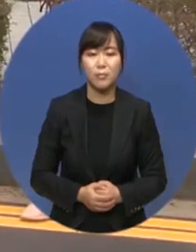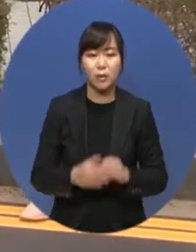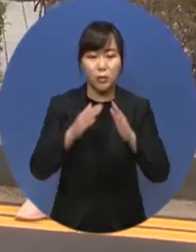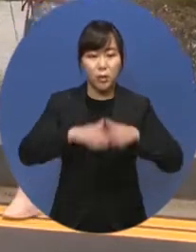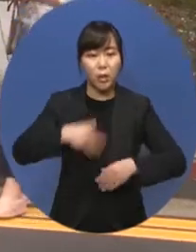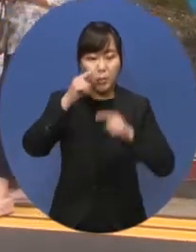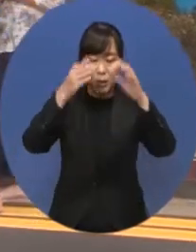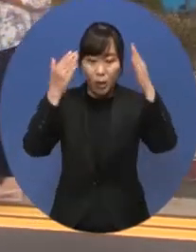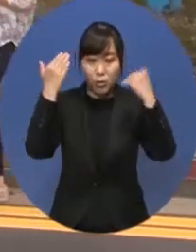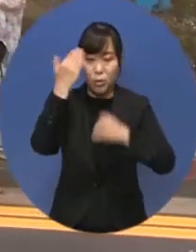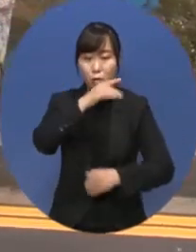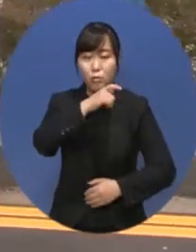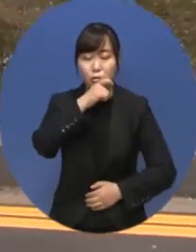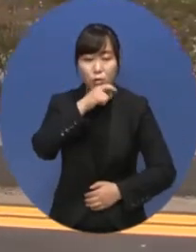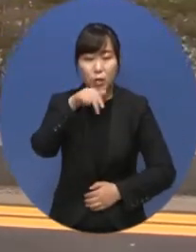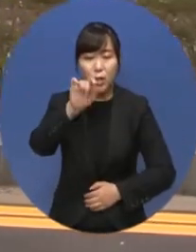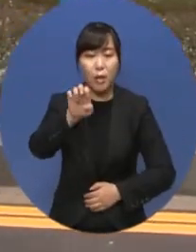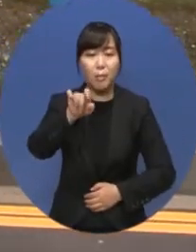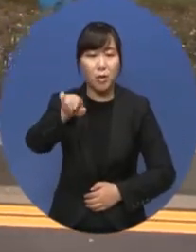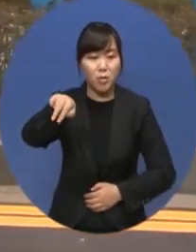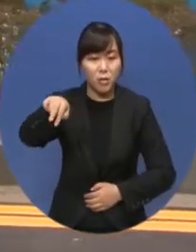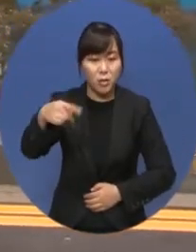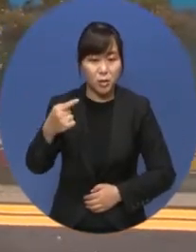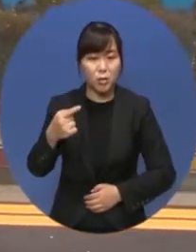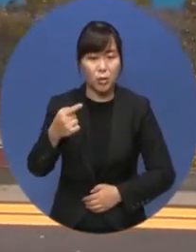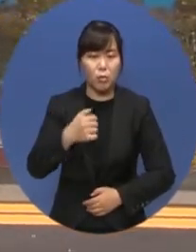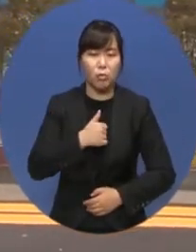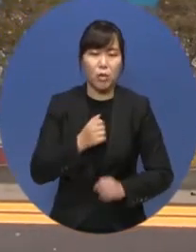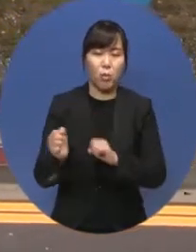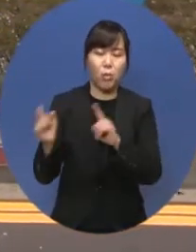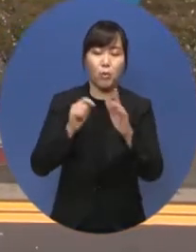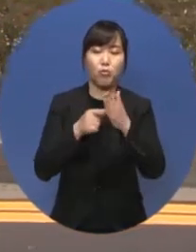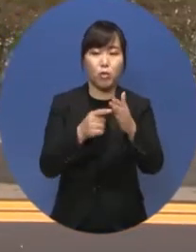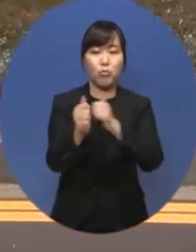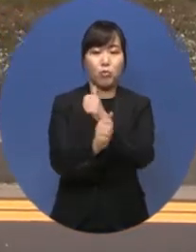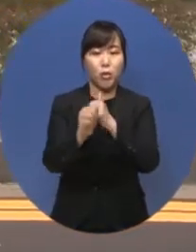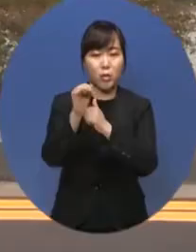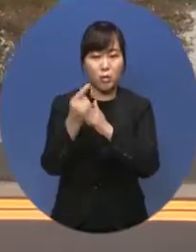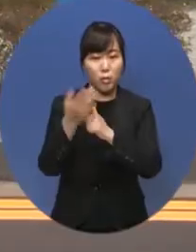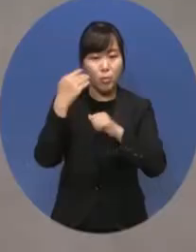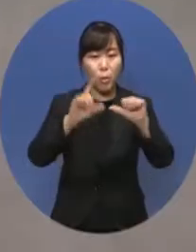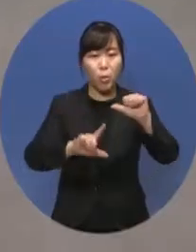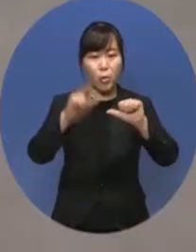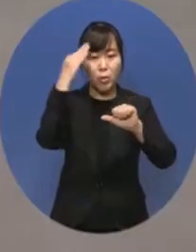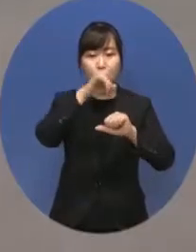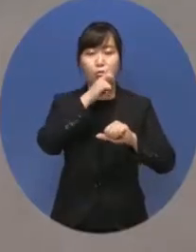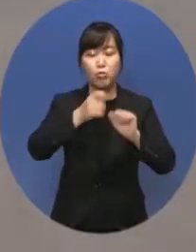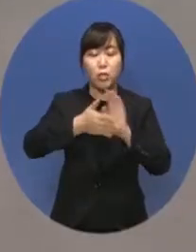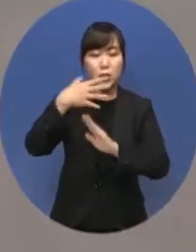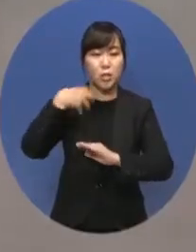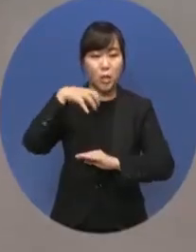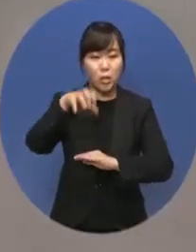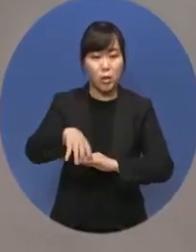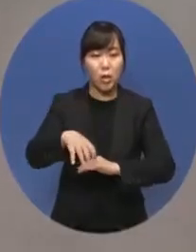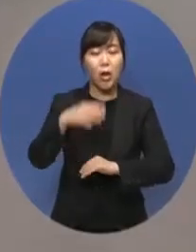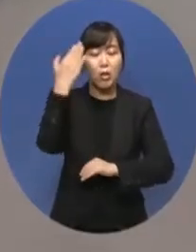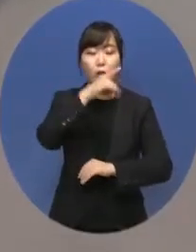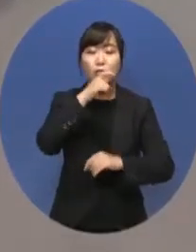전남대학교 여수 캠퍼스 위상회복추진위원회는 지난 5일 여수시청 정문에서